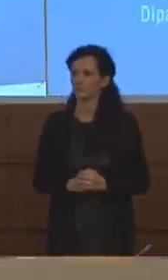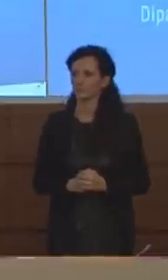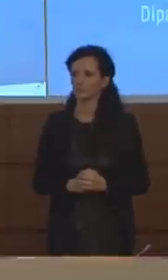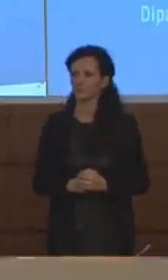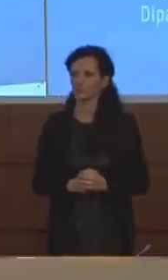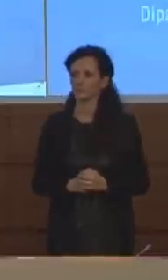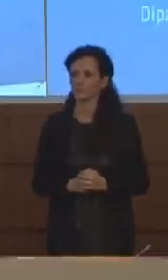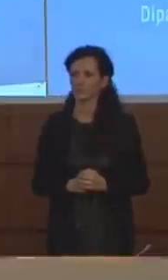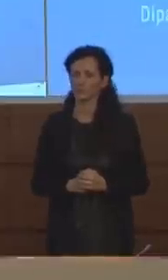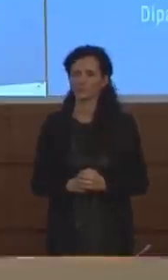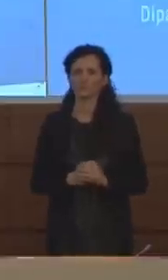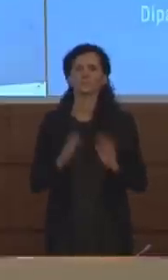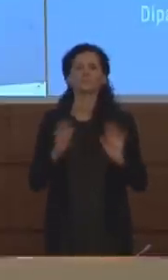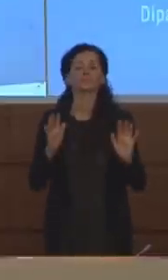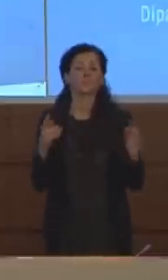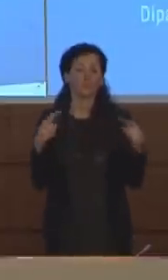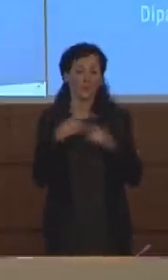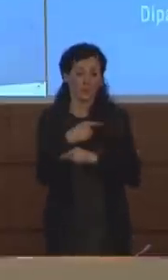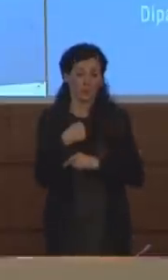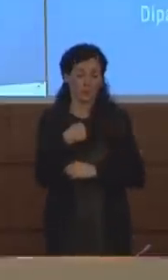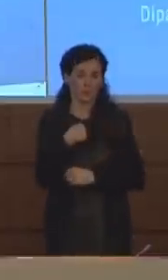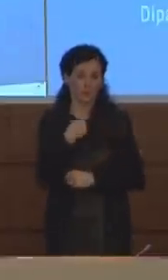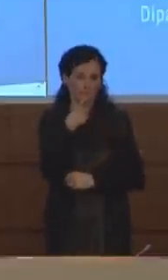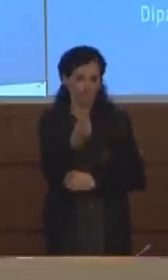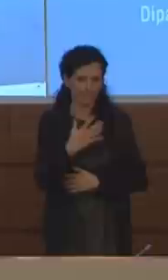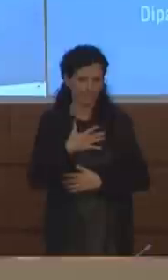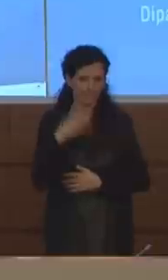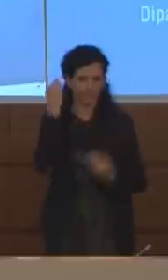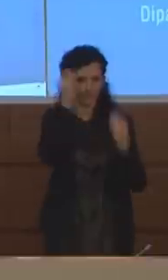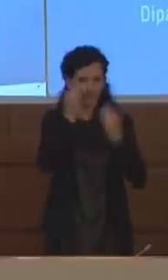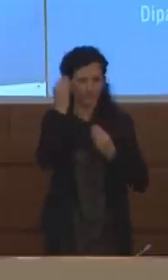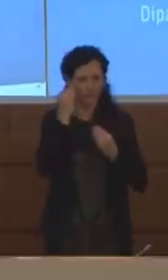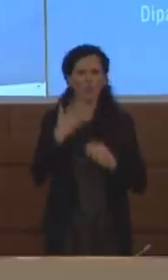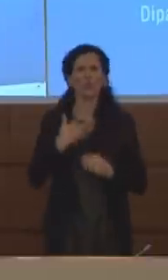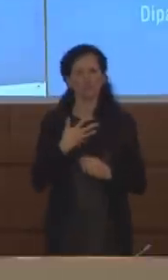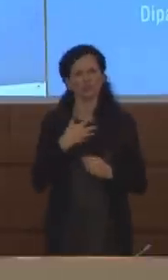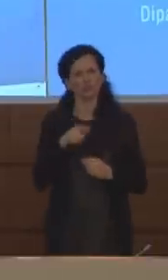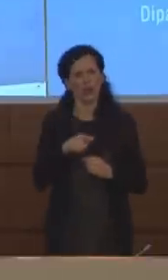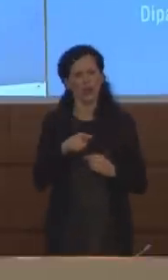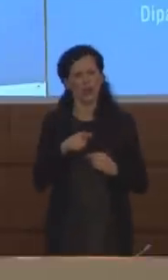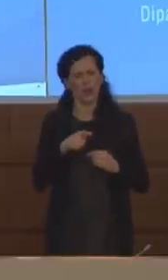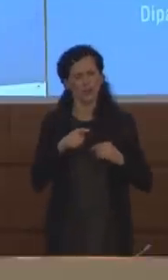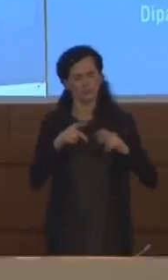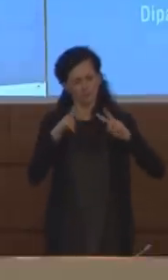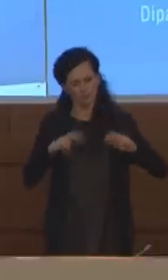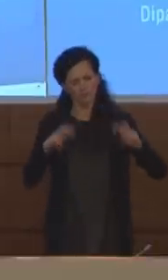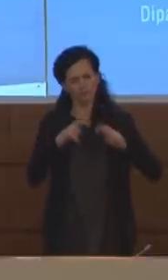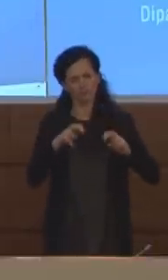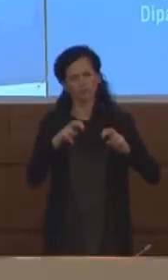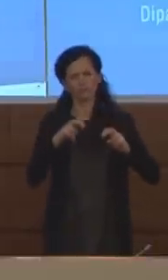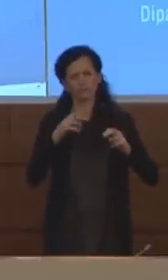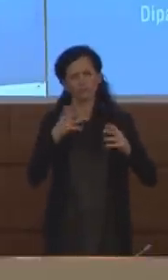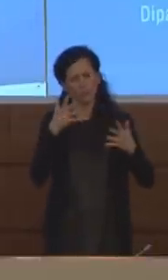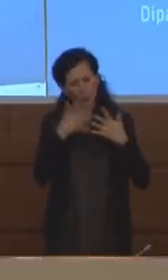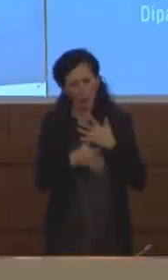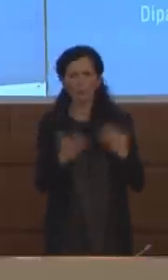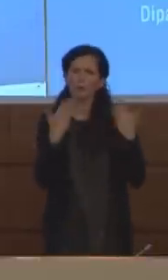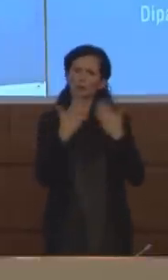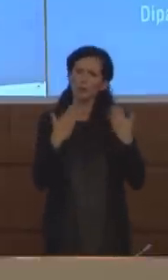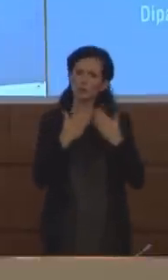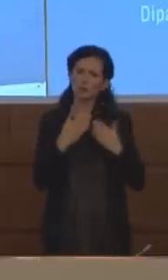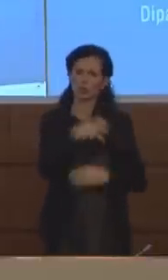per quello che riguarda me posso dire che ci sono in corso questi approfondimenti sia scientifici che del gruppo